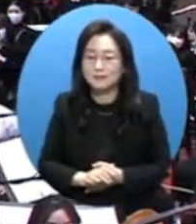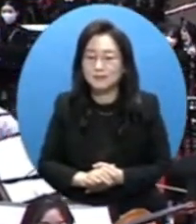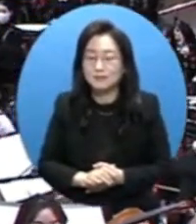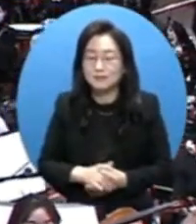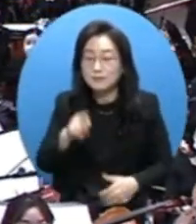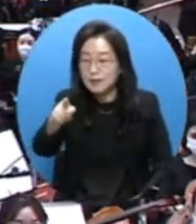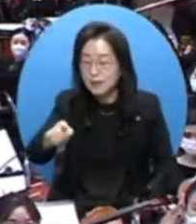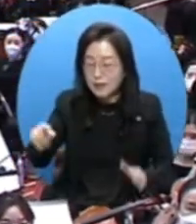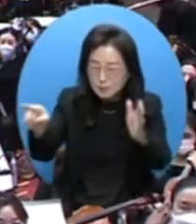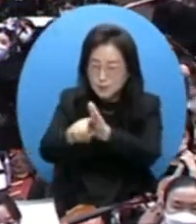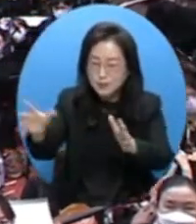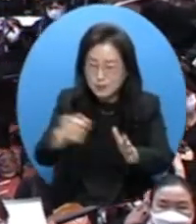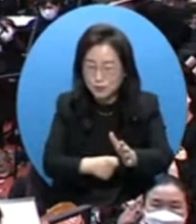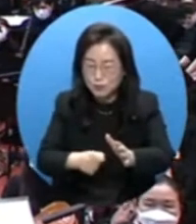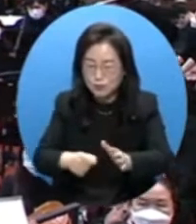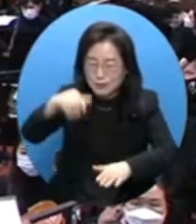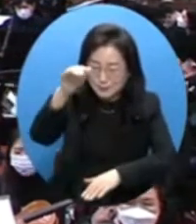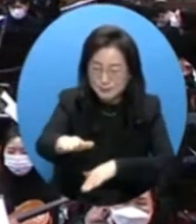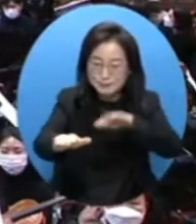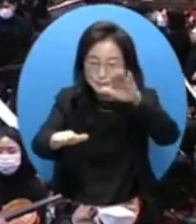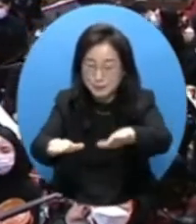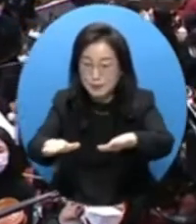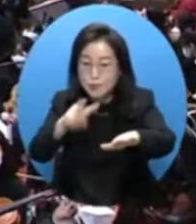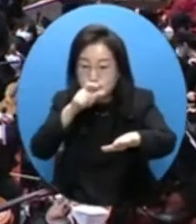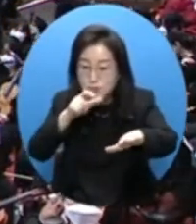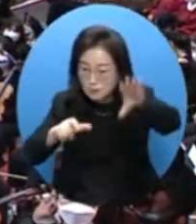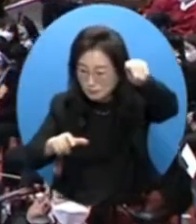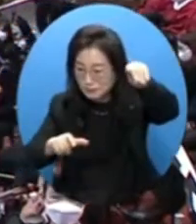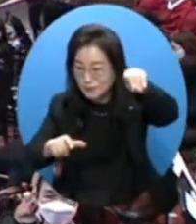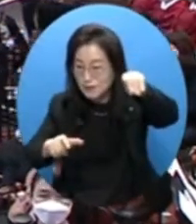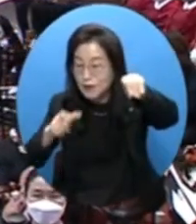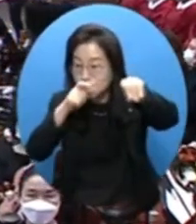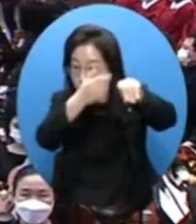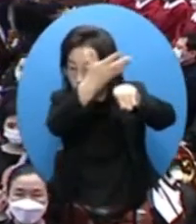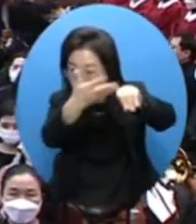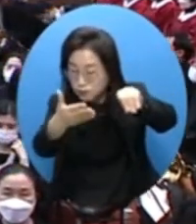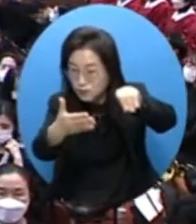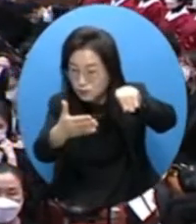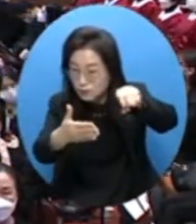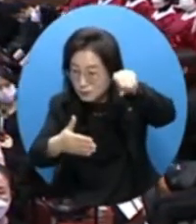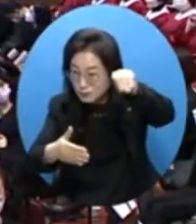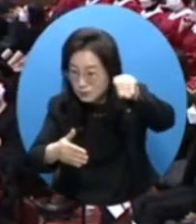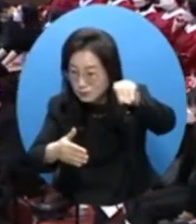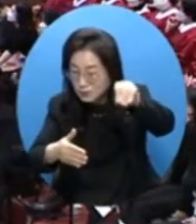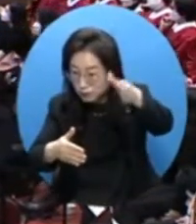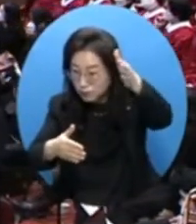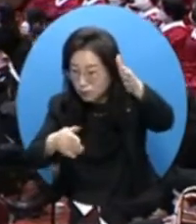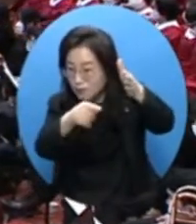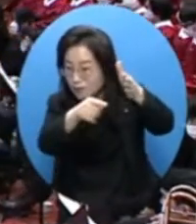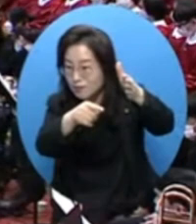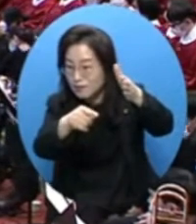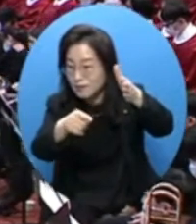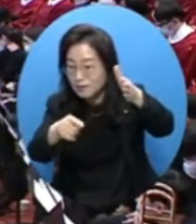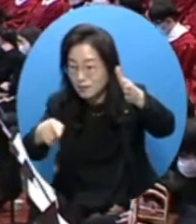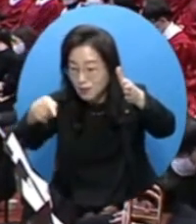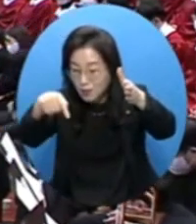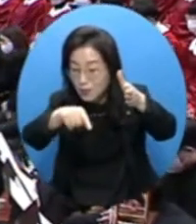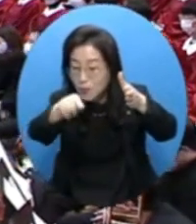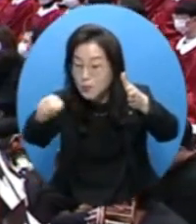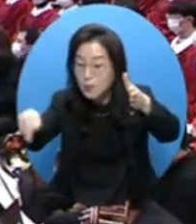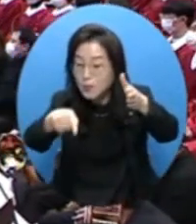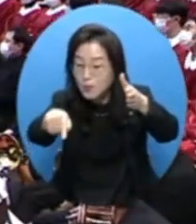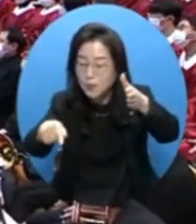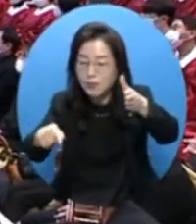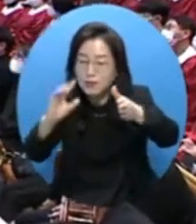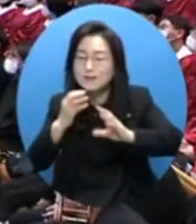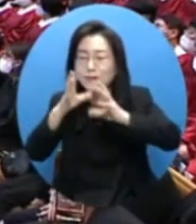저들이 믿음으로 걸어갔을 때 우리 멈추고 있습니다 무림 멈췄을 때 그 무리 멈춘 그것을 온이